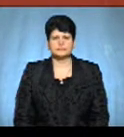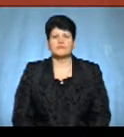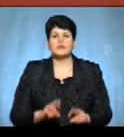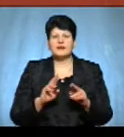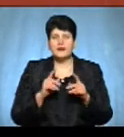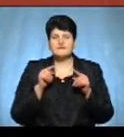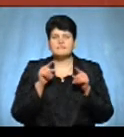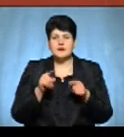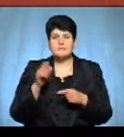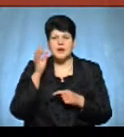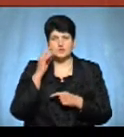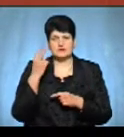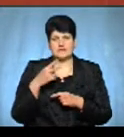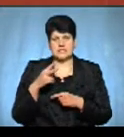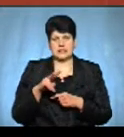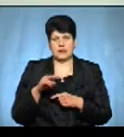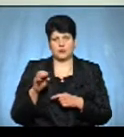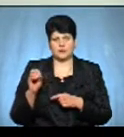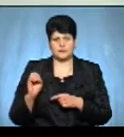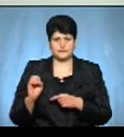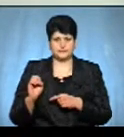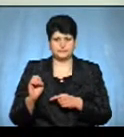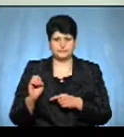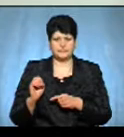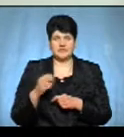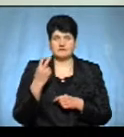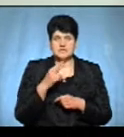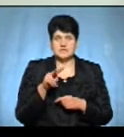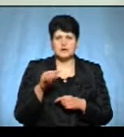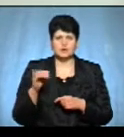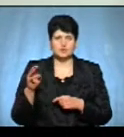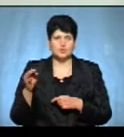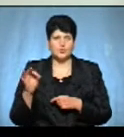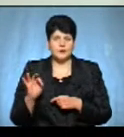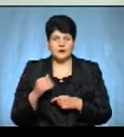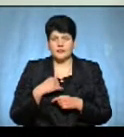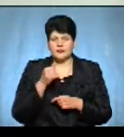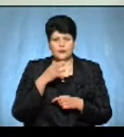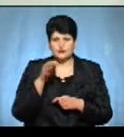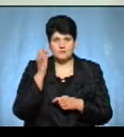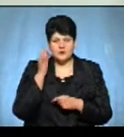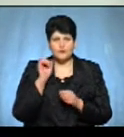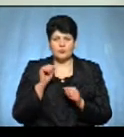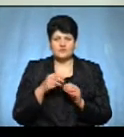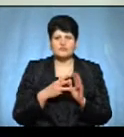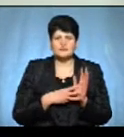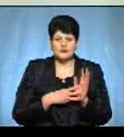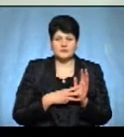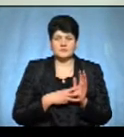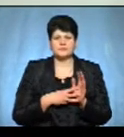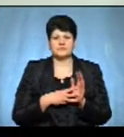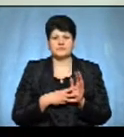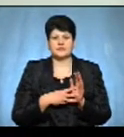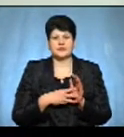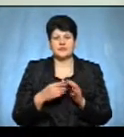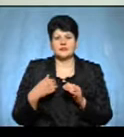Як ви пригадуєте 20 лютого? 20 лютого я не можу пригадувати, я можу 18. Ви були в лікарні в